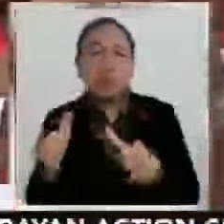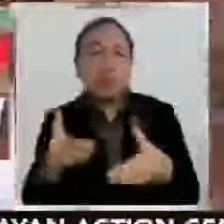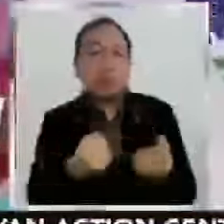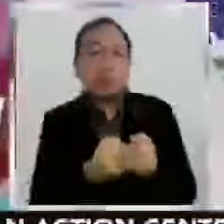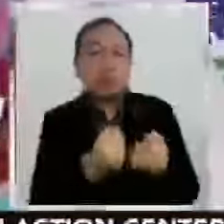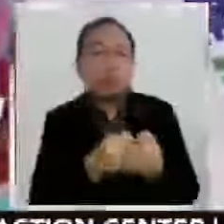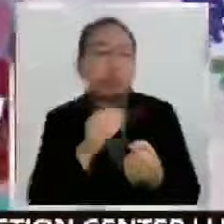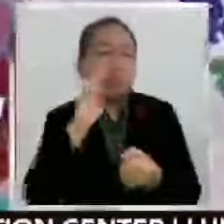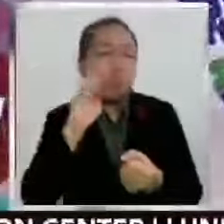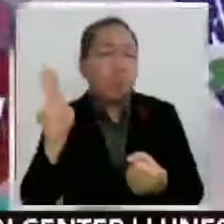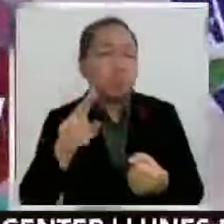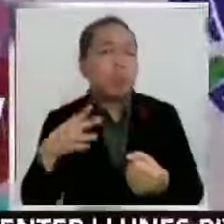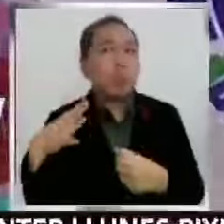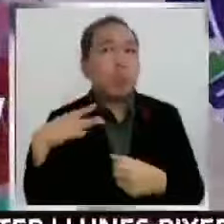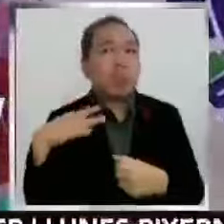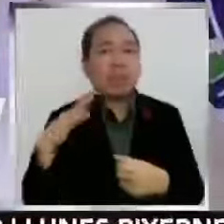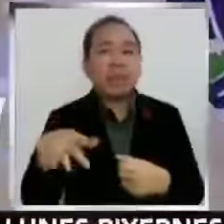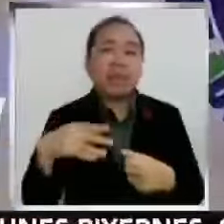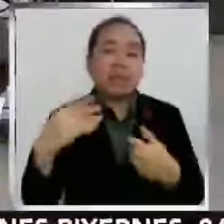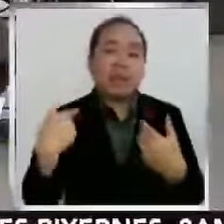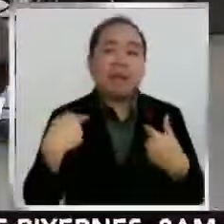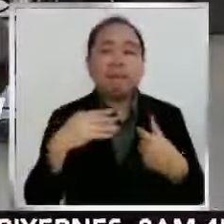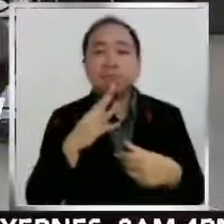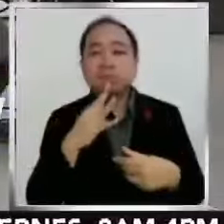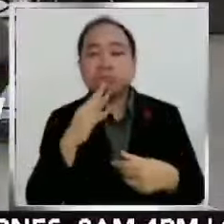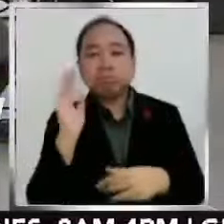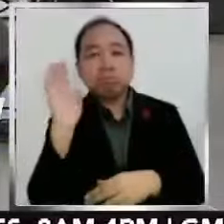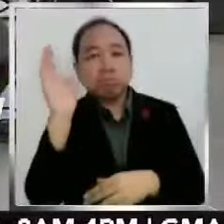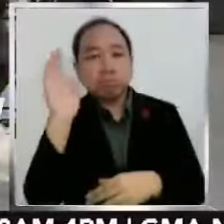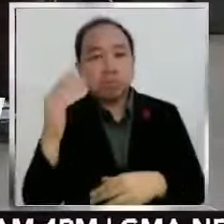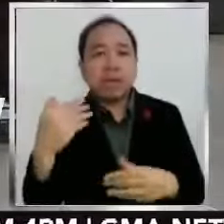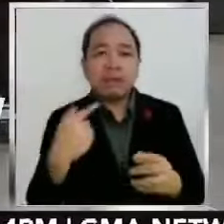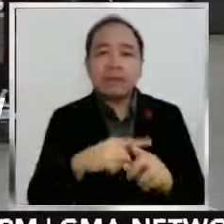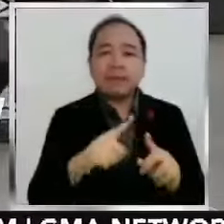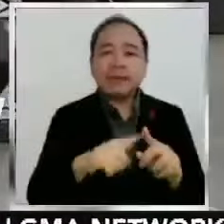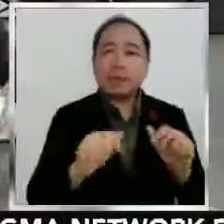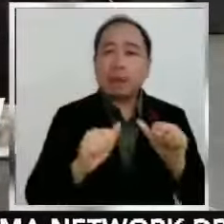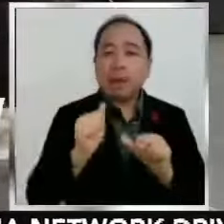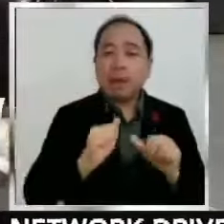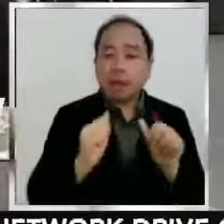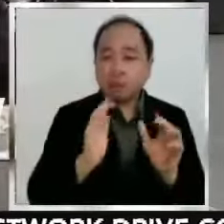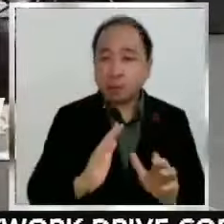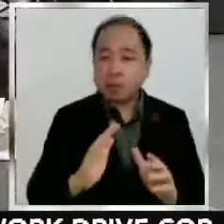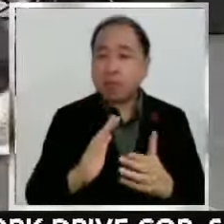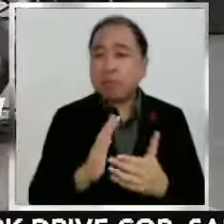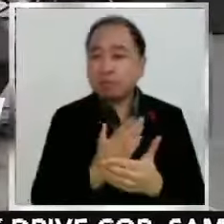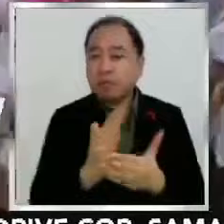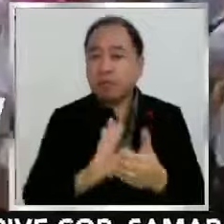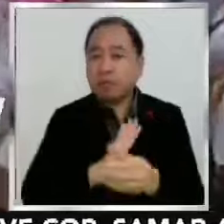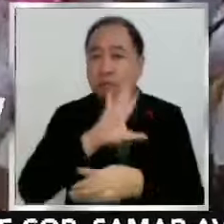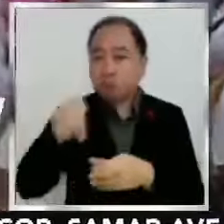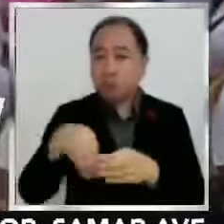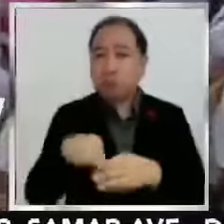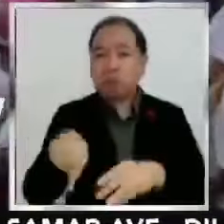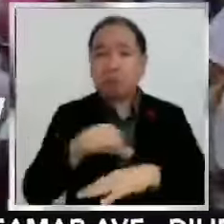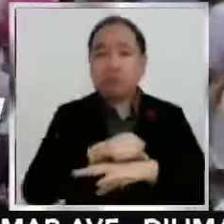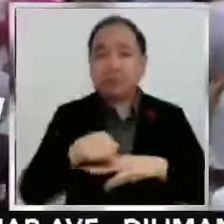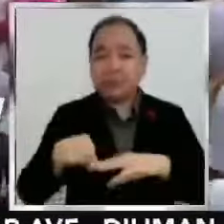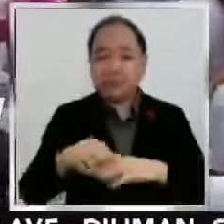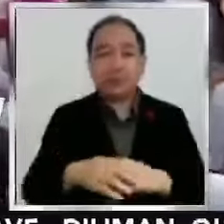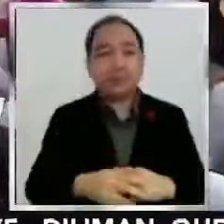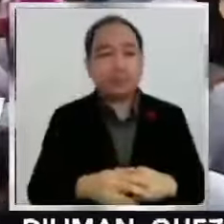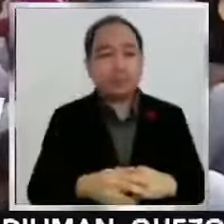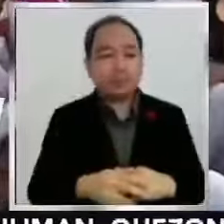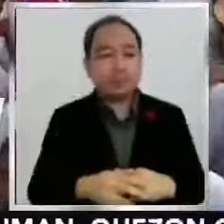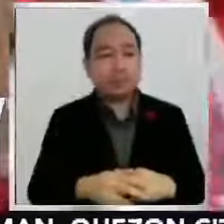kanyang talumpati. Ilang mga kilalang personalidad mula sa entertainment industry ang sumalang sa entablado. Kalahati ng northbound